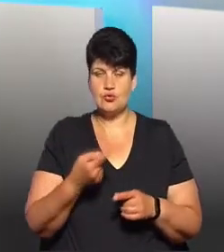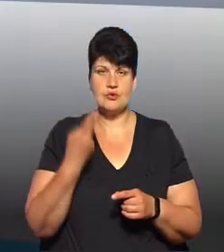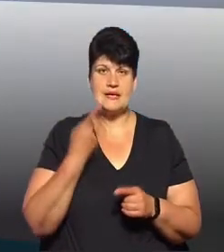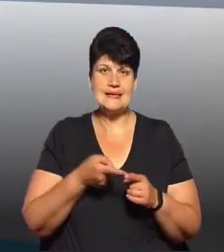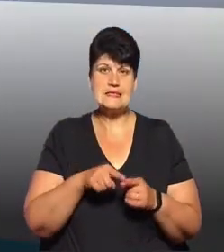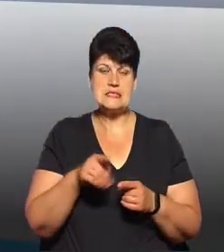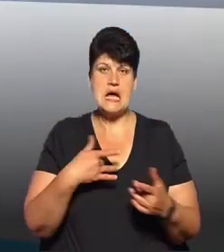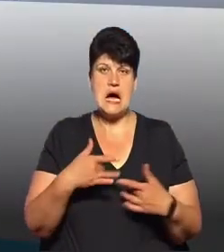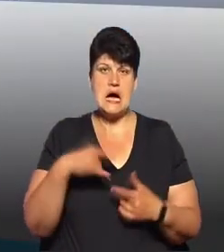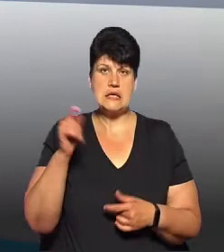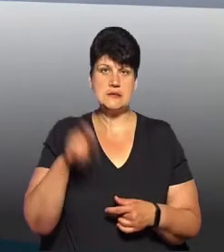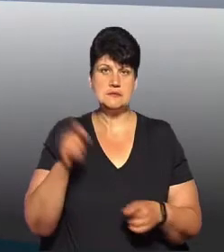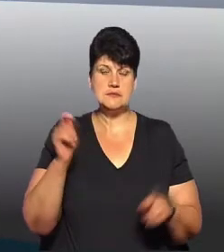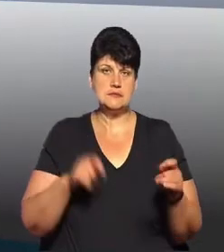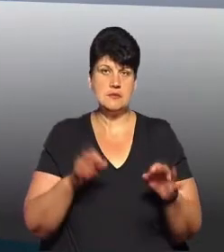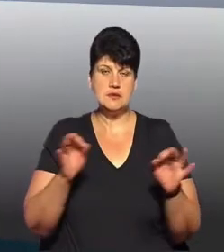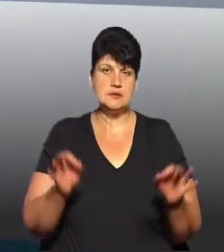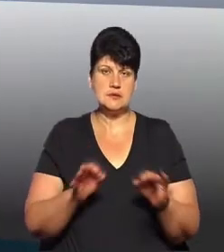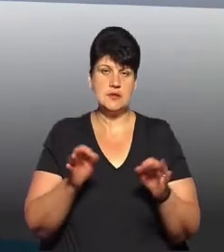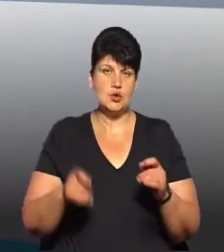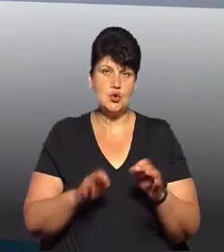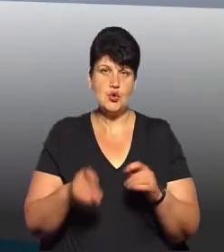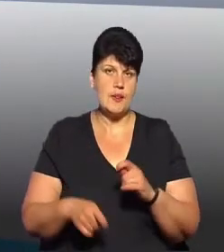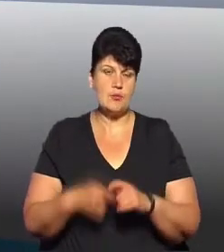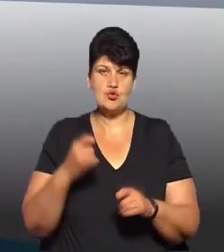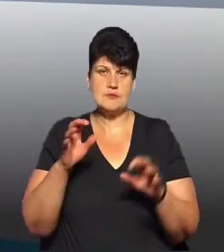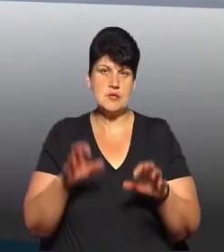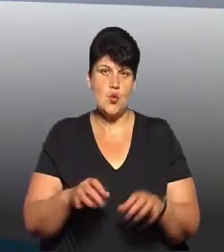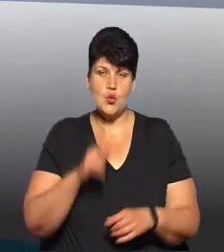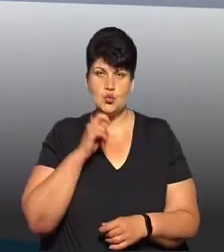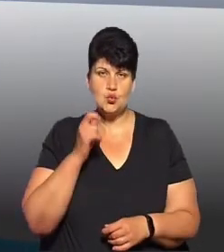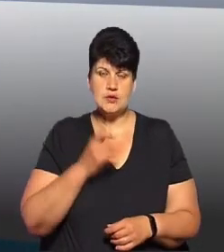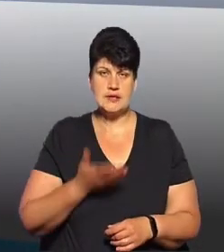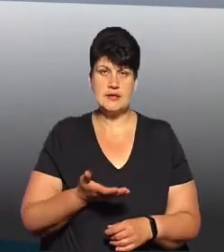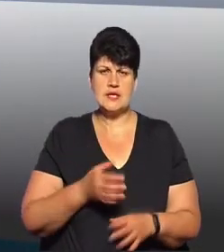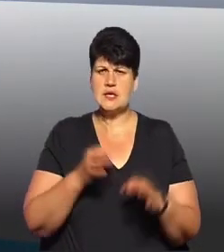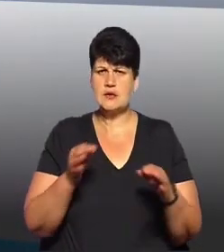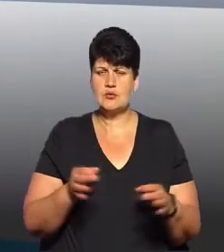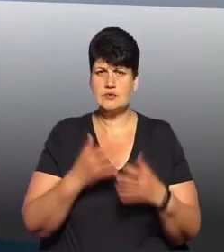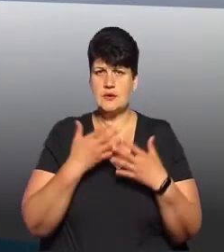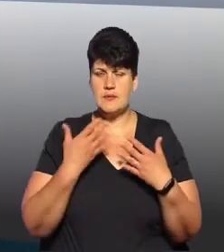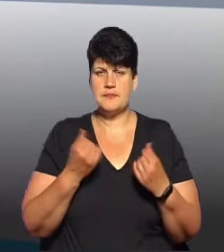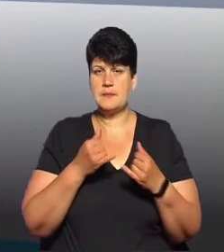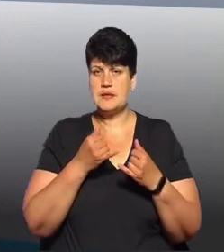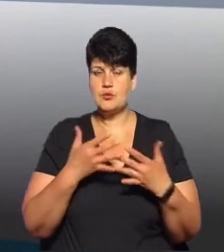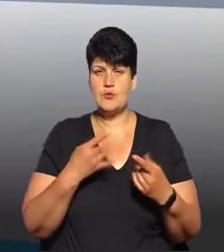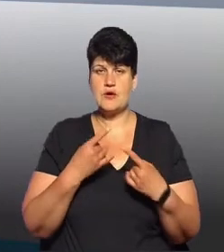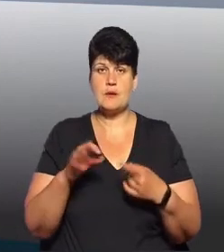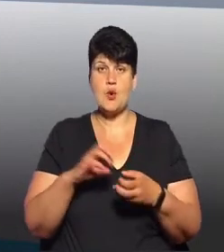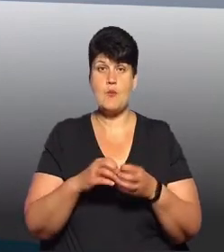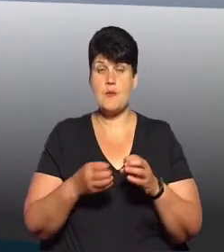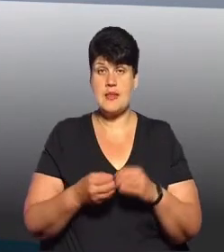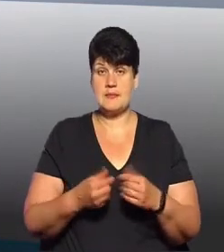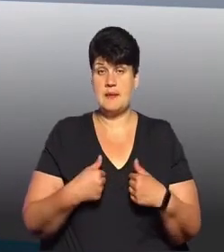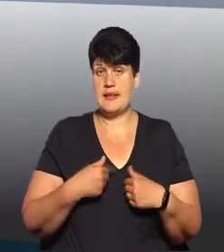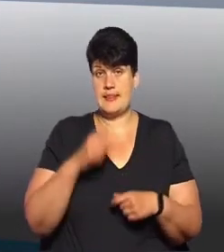щороку і ми жодним чином не порушуємо ніякі закони України. Ну, тому я не можу говорити про якісь взагалі проблематику, вона для мене не зрозуміла